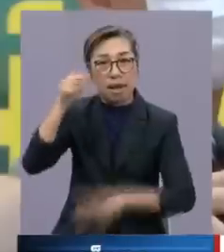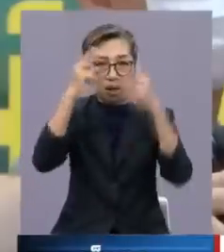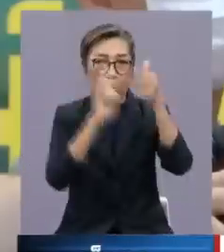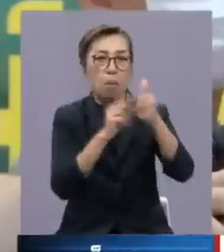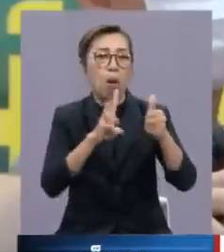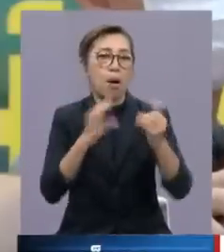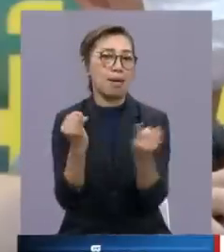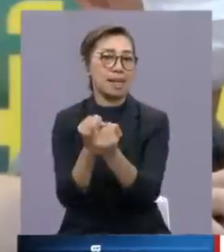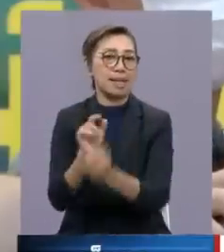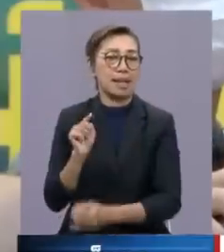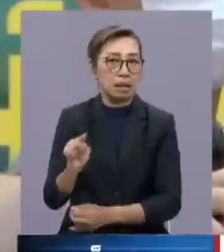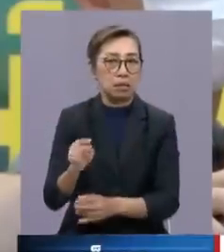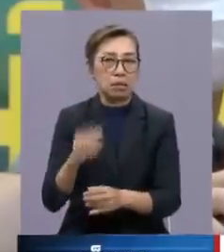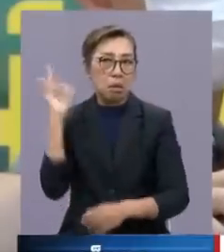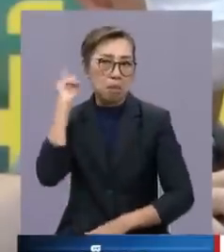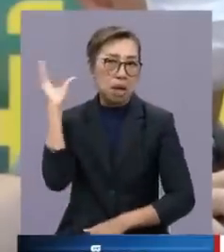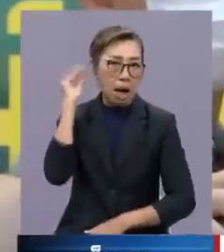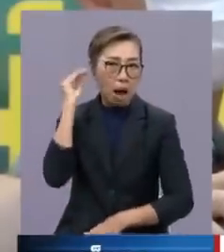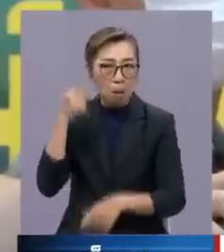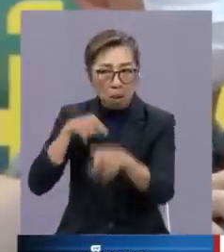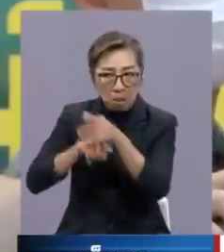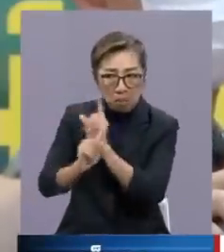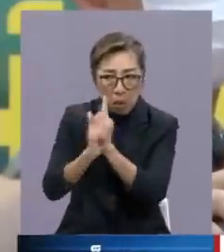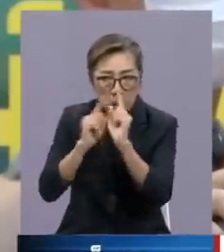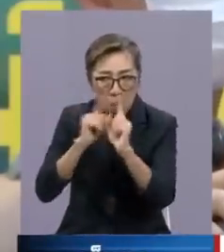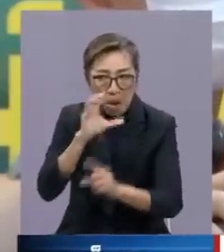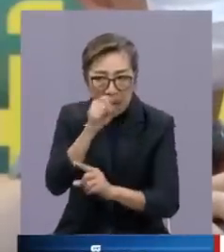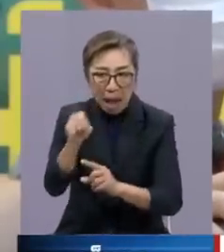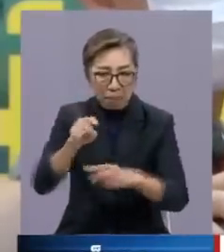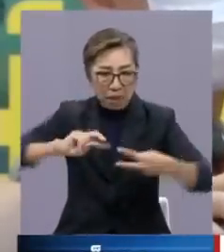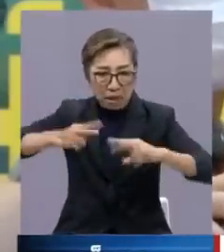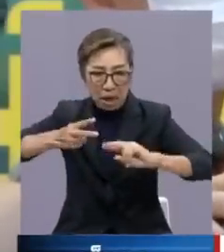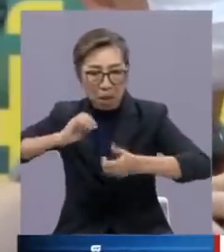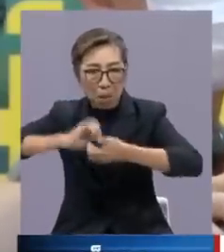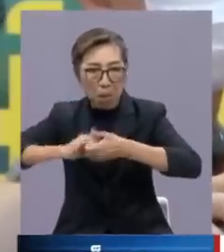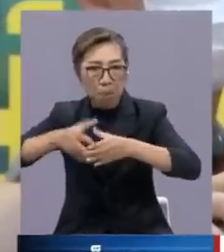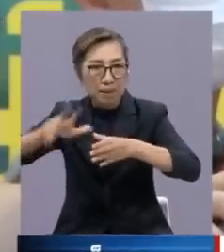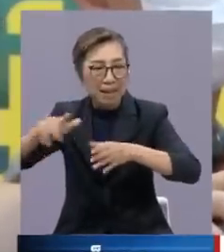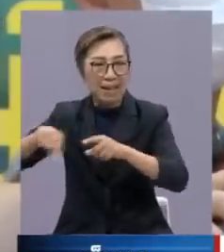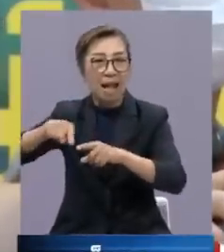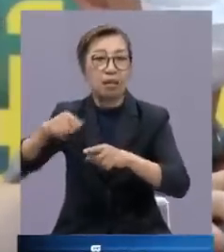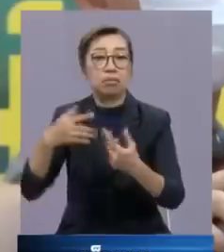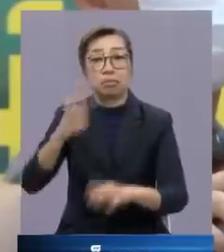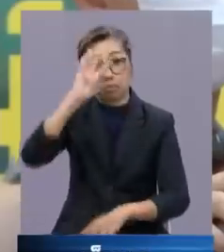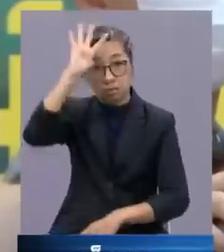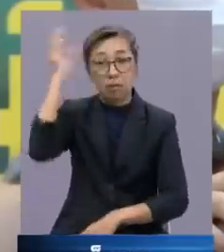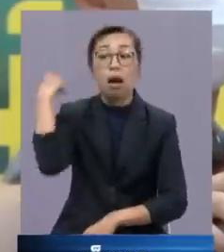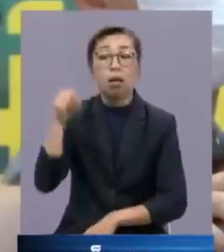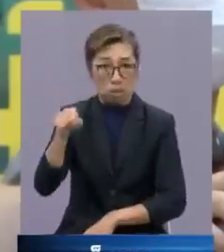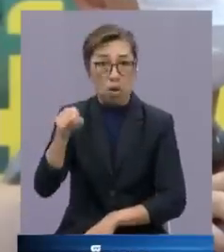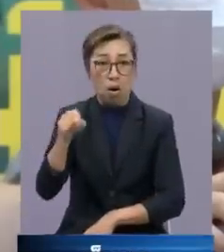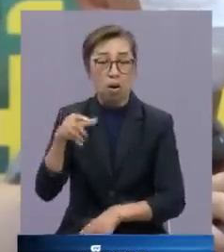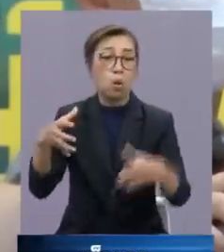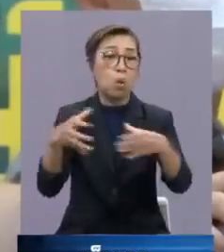ท่ามกลางกระแสดีลลับสลับขั้วไปจับมือกับเพื่อไทยผ่านคนใกล้ชิดนะครับเพราะร้อยเอกธรรมนัสก็เคยเป็นคนสนิทของพร